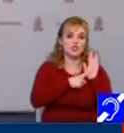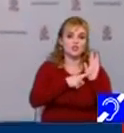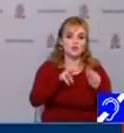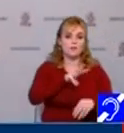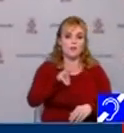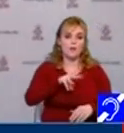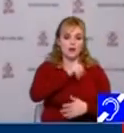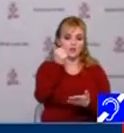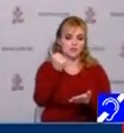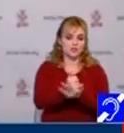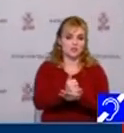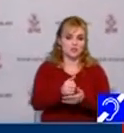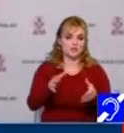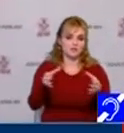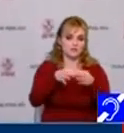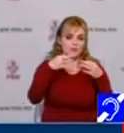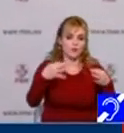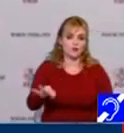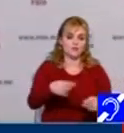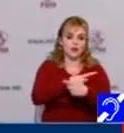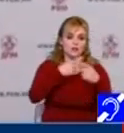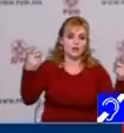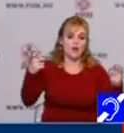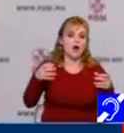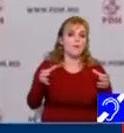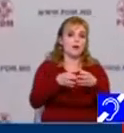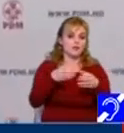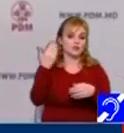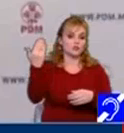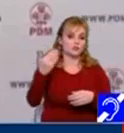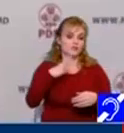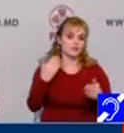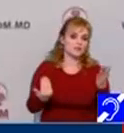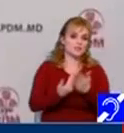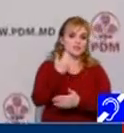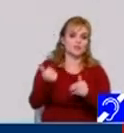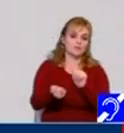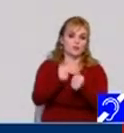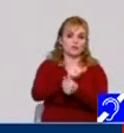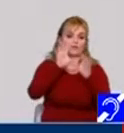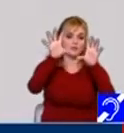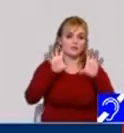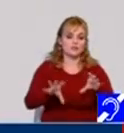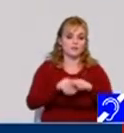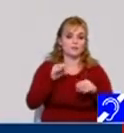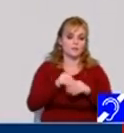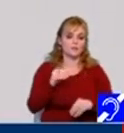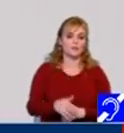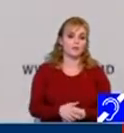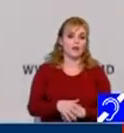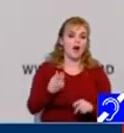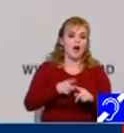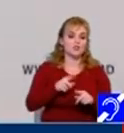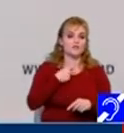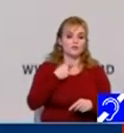martie, liderul democraților Vlad Plahotniuc anunță că partidul vrea să introducă sistemul de vot uninominal majoritar. Votul